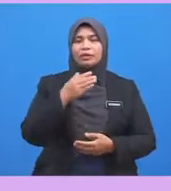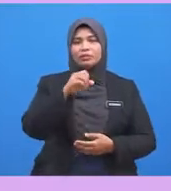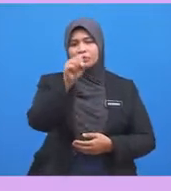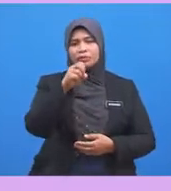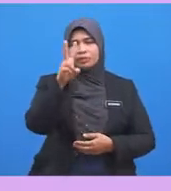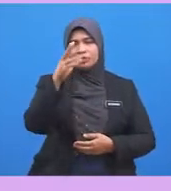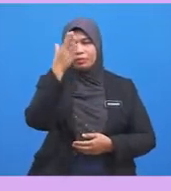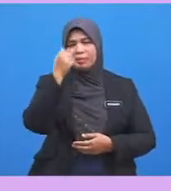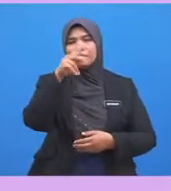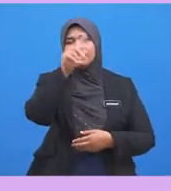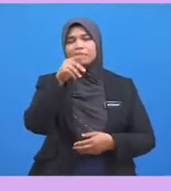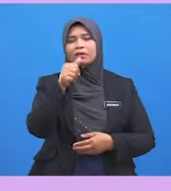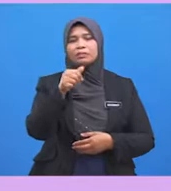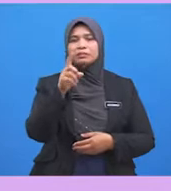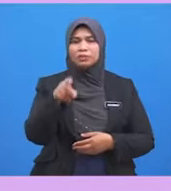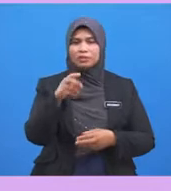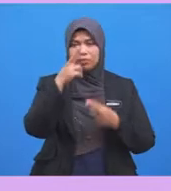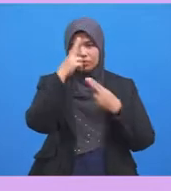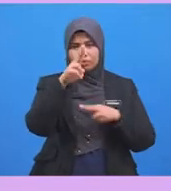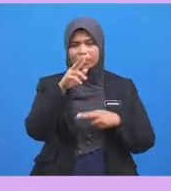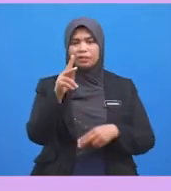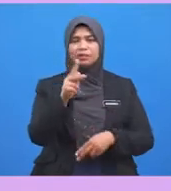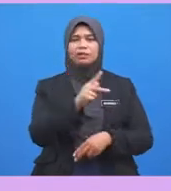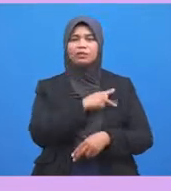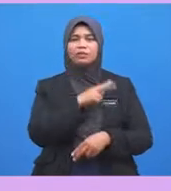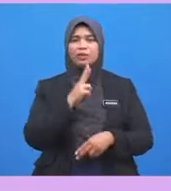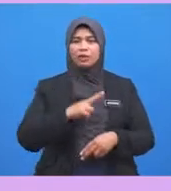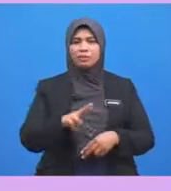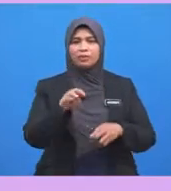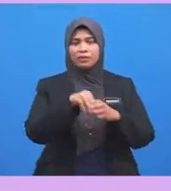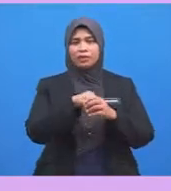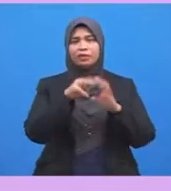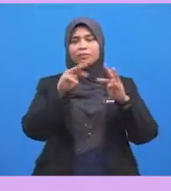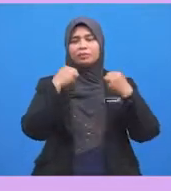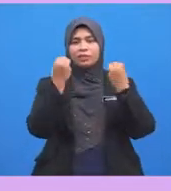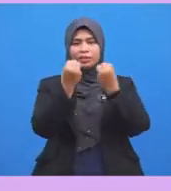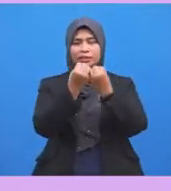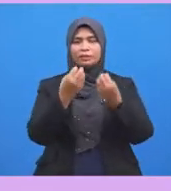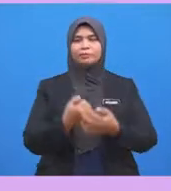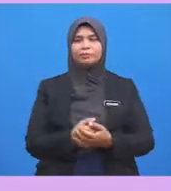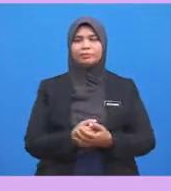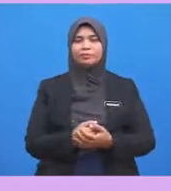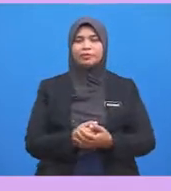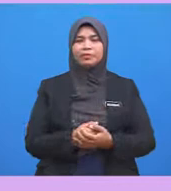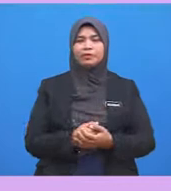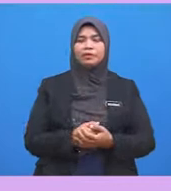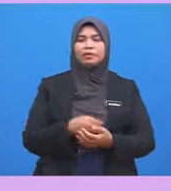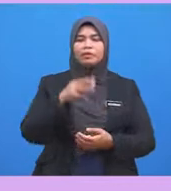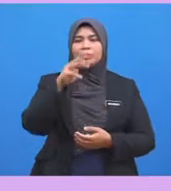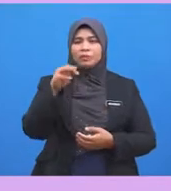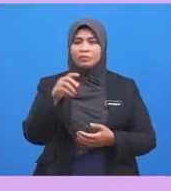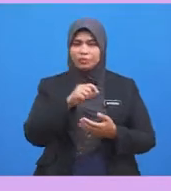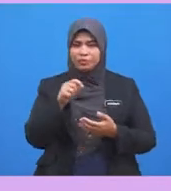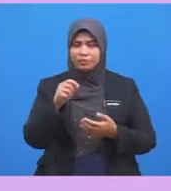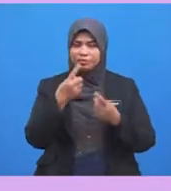mengapakah kamu patut menghormati ketua agama dalam masyarakat setempat? Murid-murid, tulis